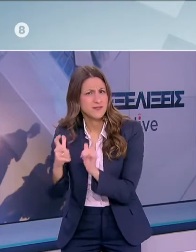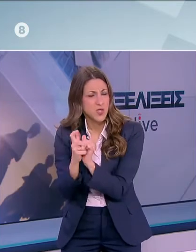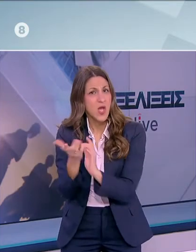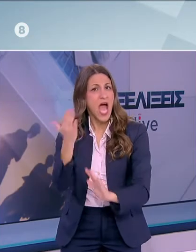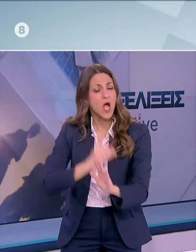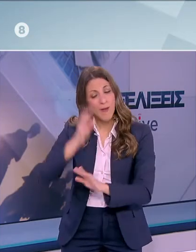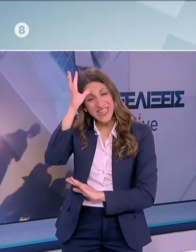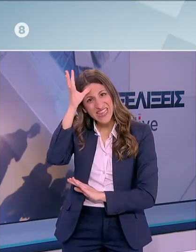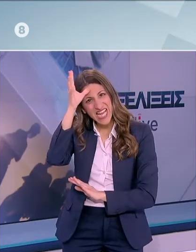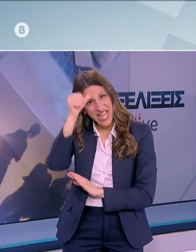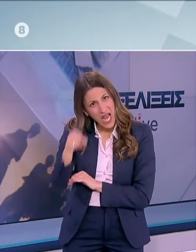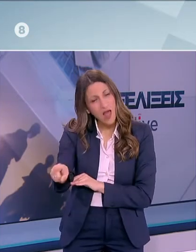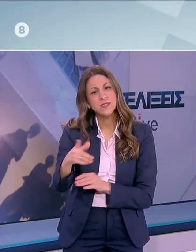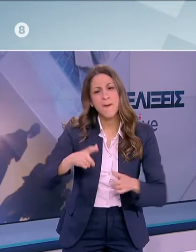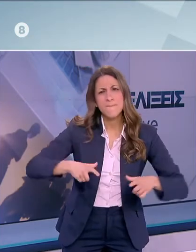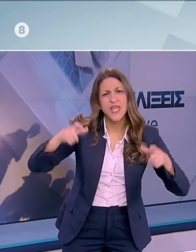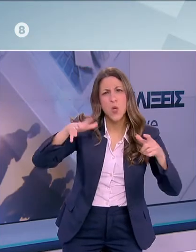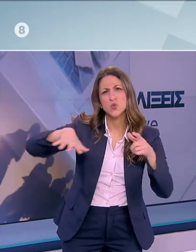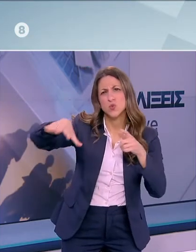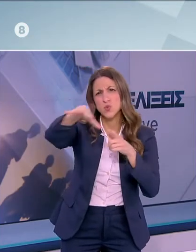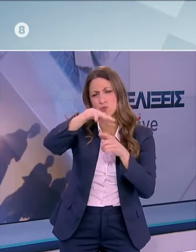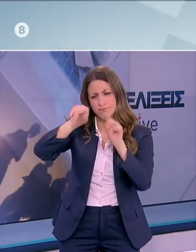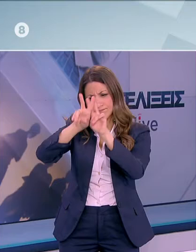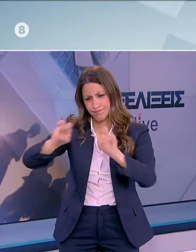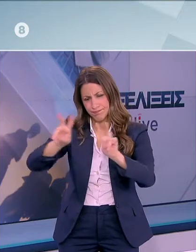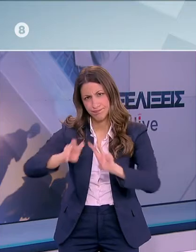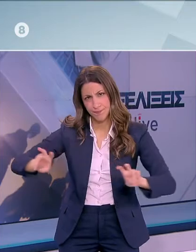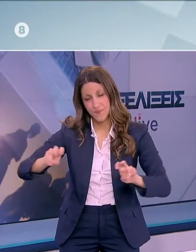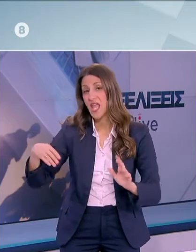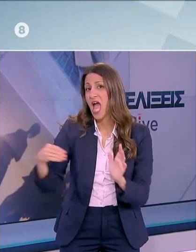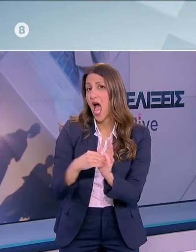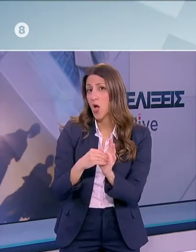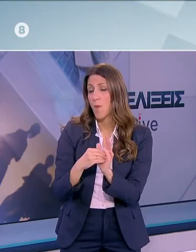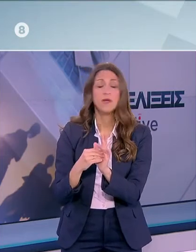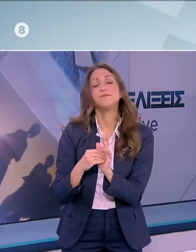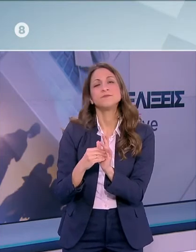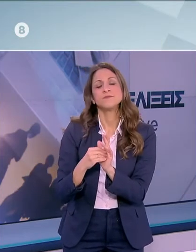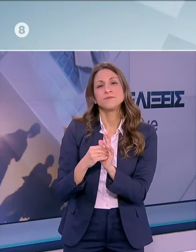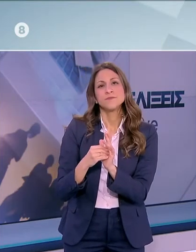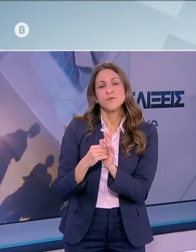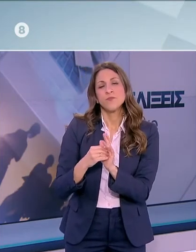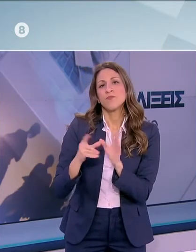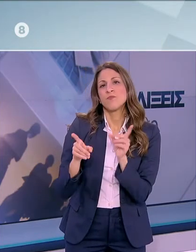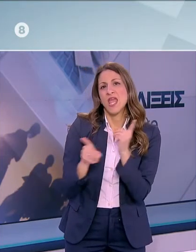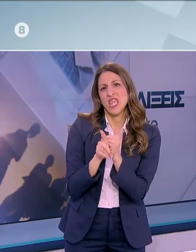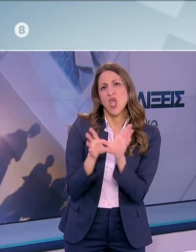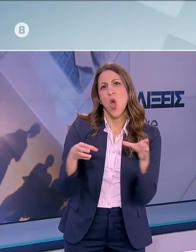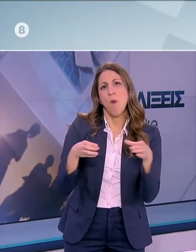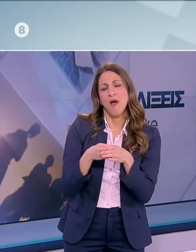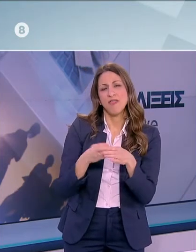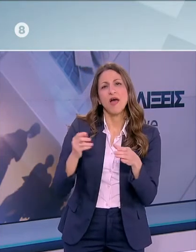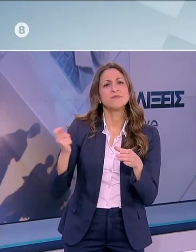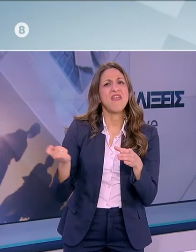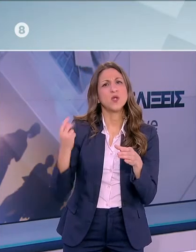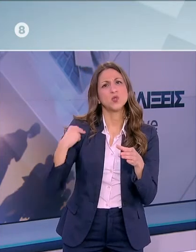στα Τρίκαλα, στο Κυπάκι, στον Πύργο και στο Καλαμάκι. Για τους ελέγχους συνεργάζονται κλιμάκια της Γενικής Γραμματείας Πολιτικής Προστασίας, του ΕΟΔΗ, της 5ης